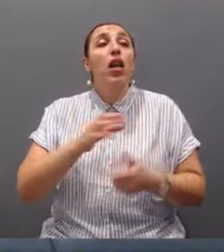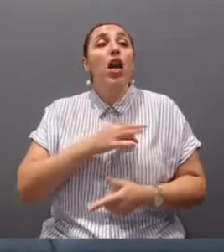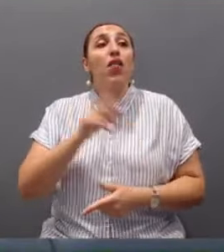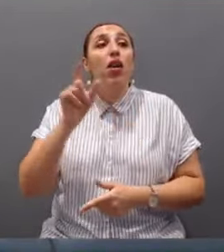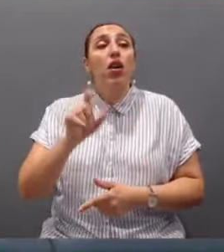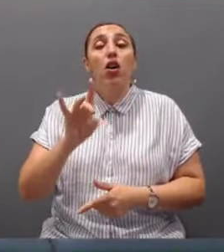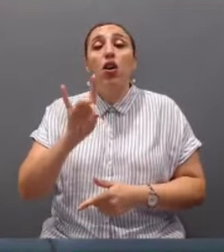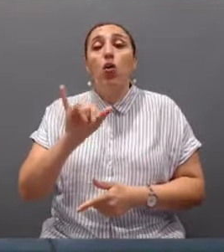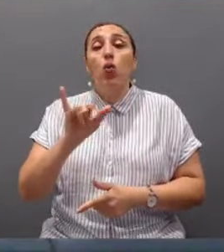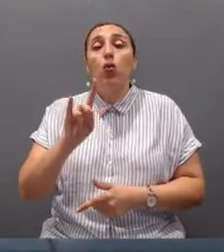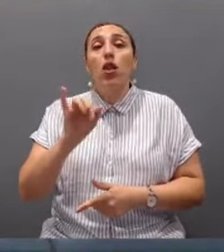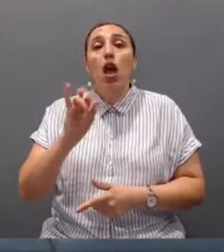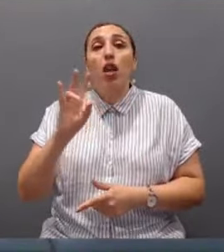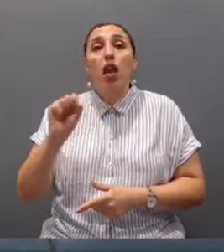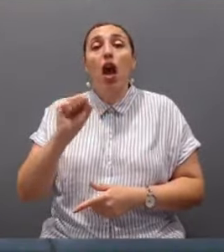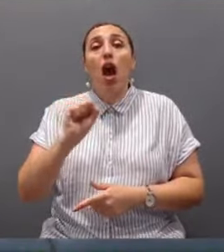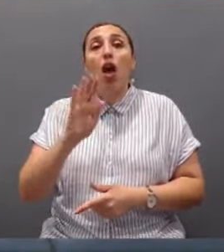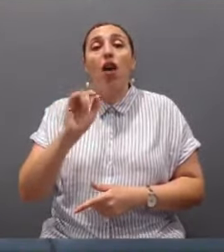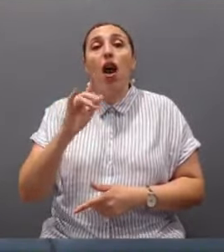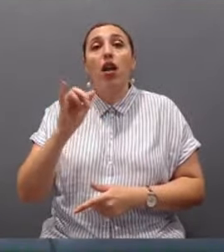Իրավաբան Ռուզաննա Ավակիմյանը։